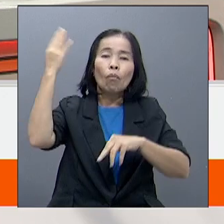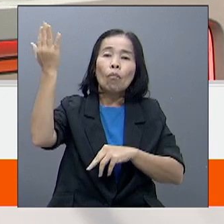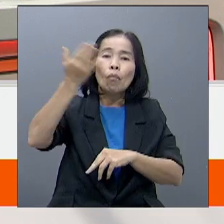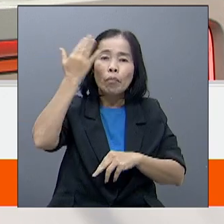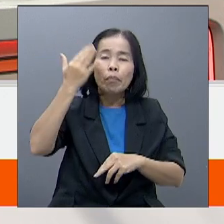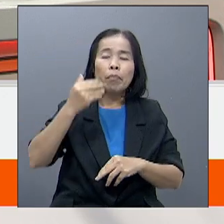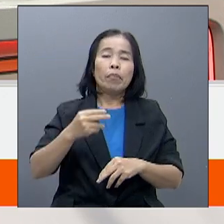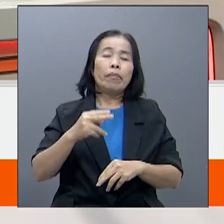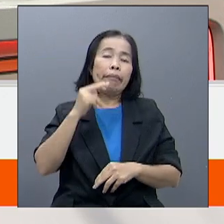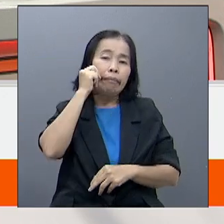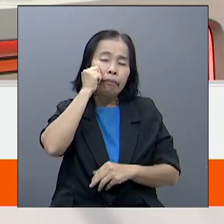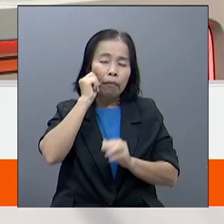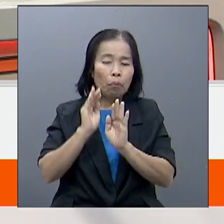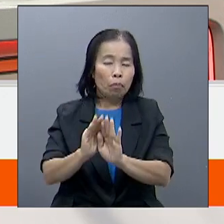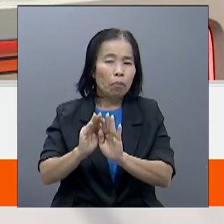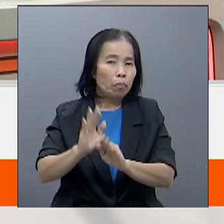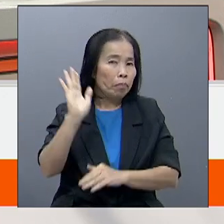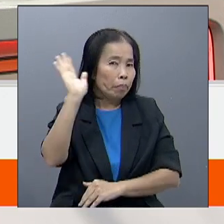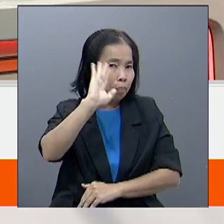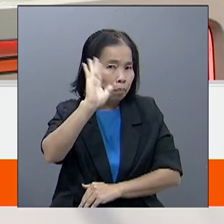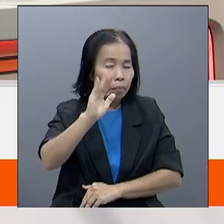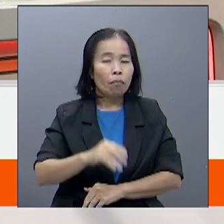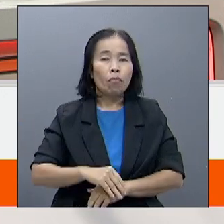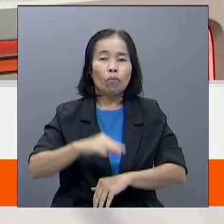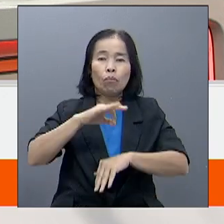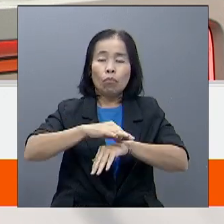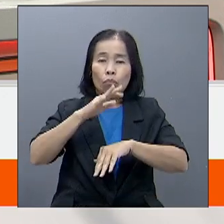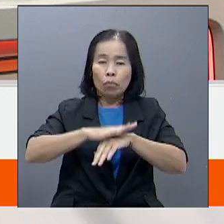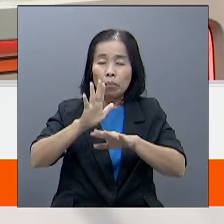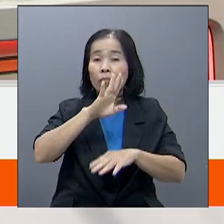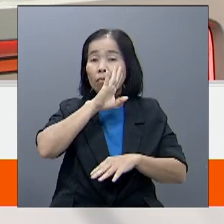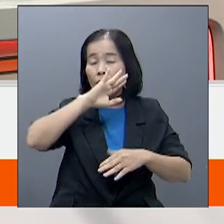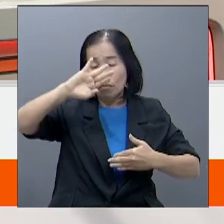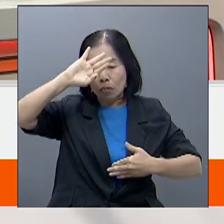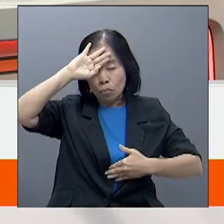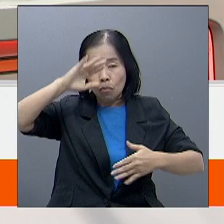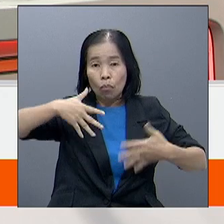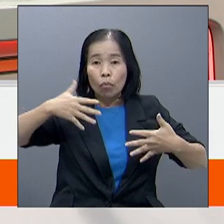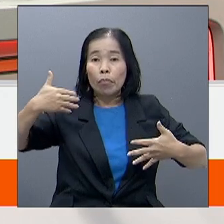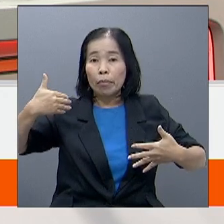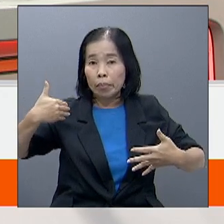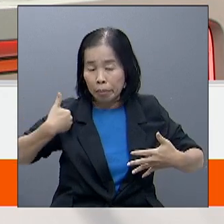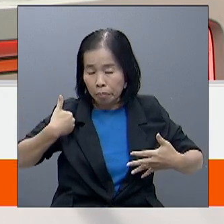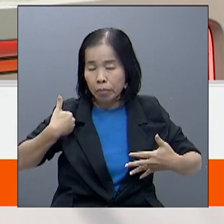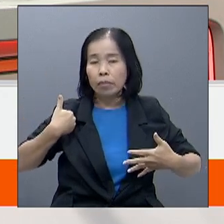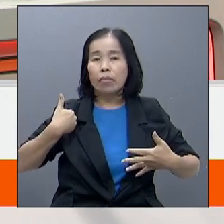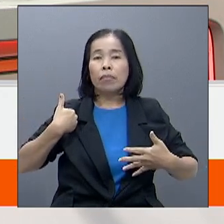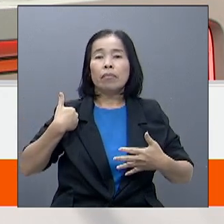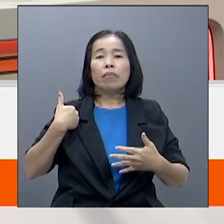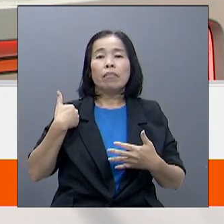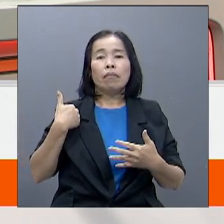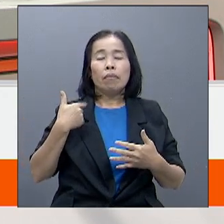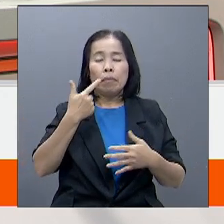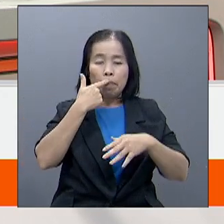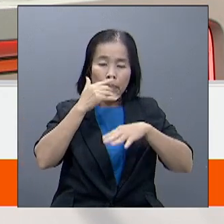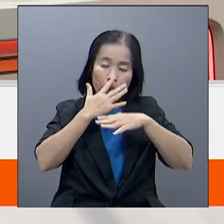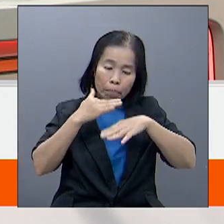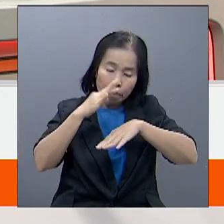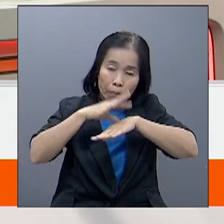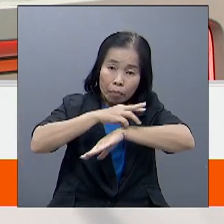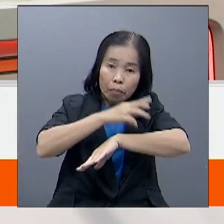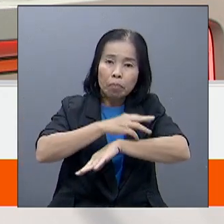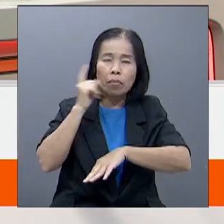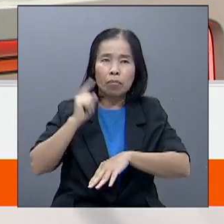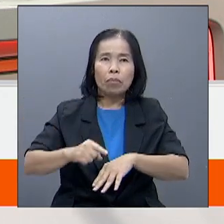ายนะครับแล้วก็ถ้าเกิดมีอาการไข้หรือปวดเจ็บป่วยหรือว่าเป็นไข้เลือดออกนะครับทายากันยุ